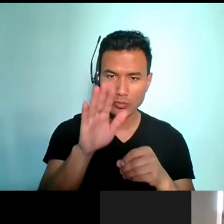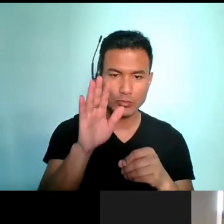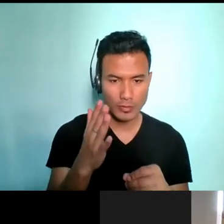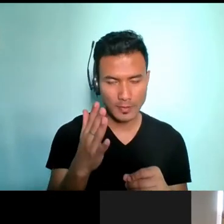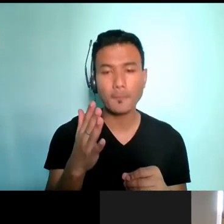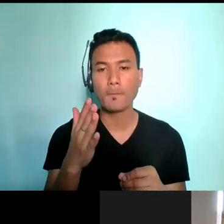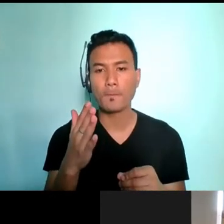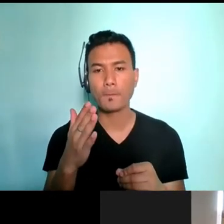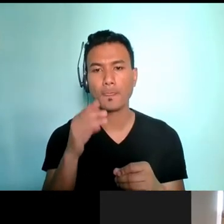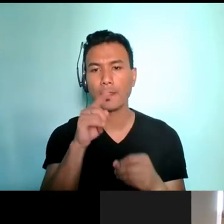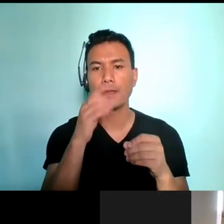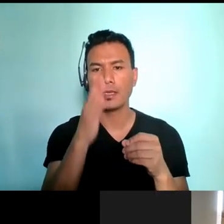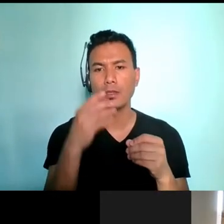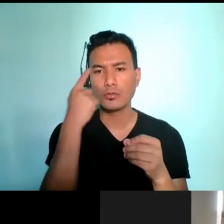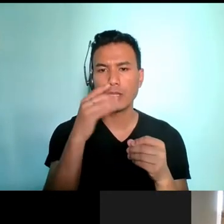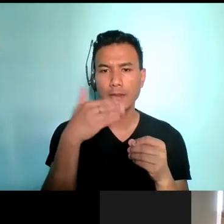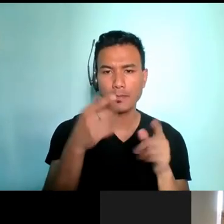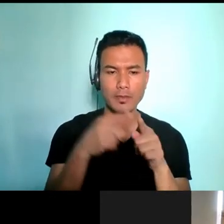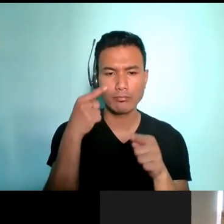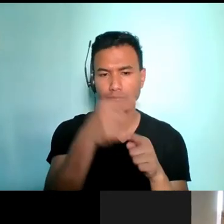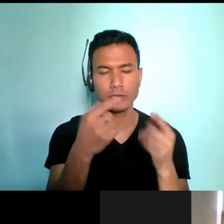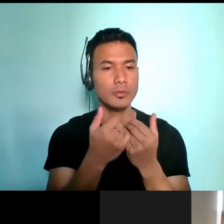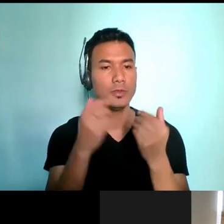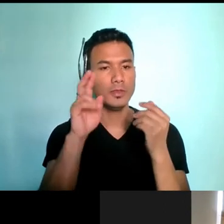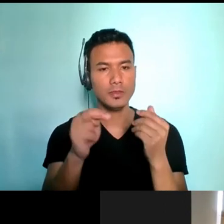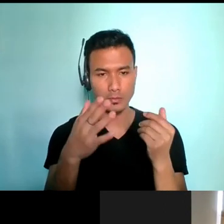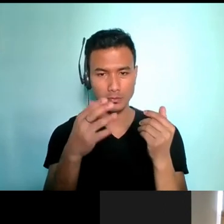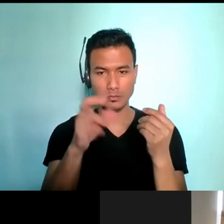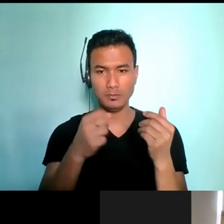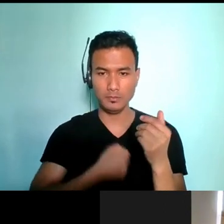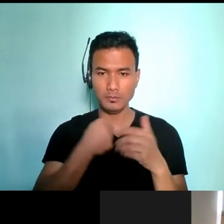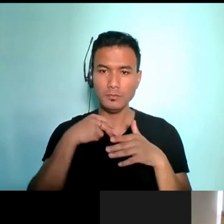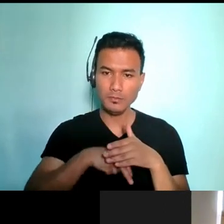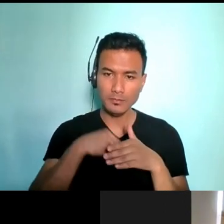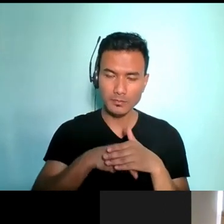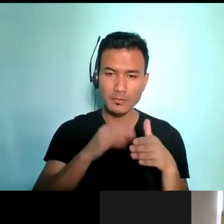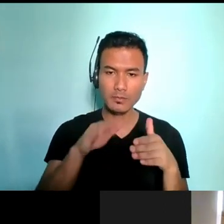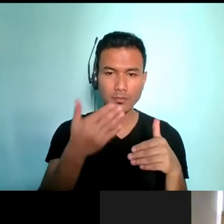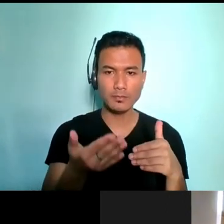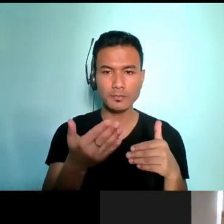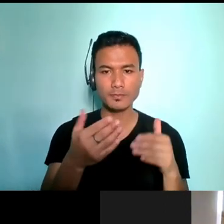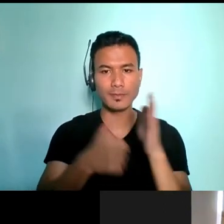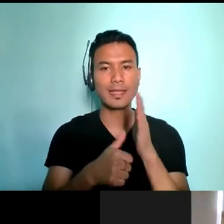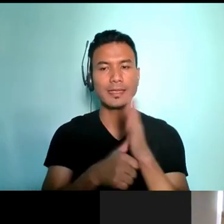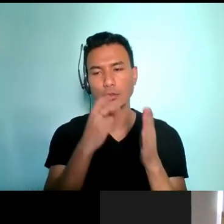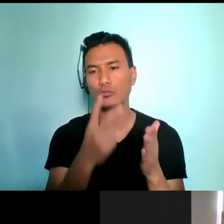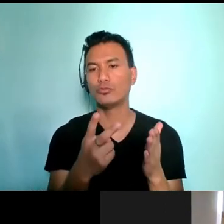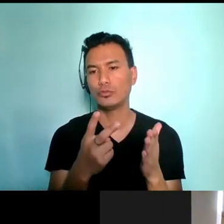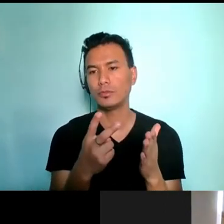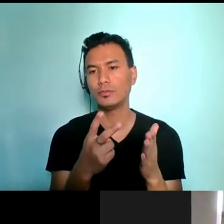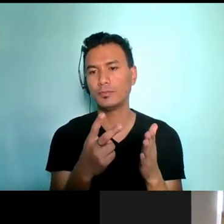छैन, होइन, हजुरले कसैलाई पनि ब्लेम गर्नु पनि परेन, तर आफ्नो इमोसनलाई एकचोटि जाँचेर हेर्नुहोस्,